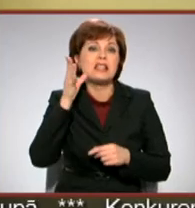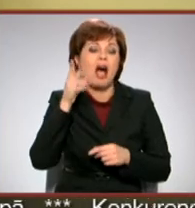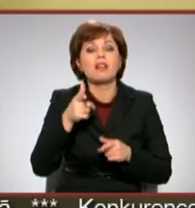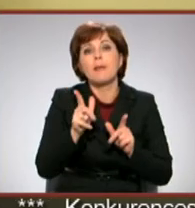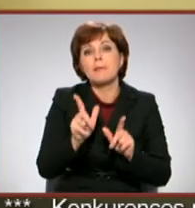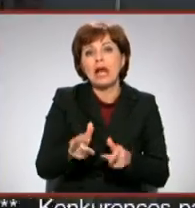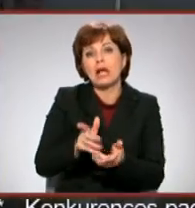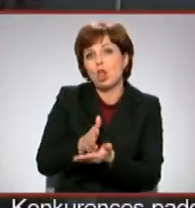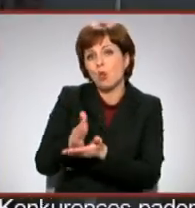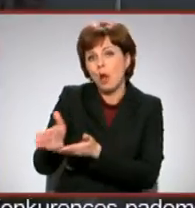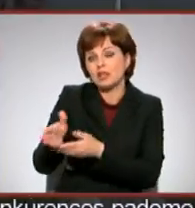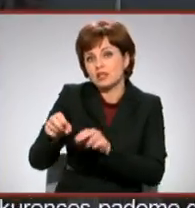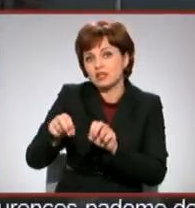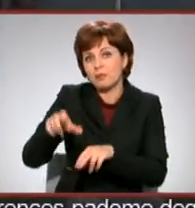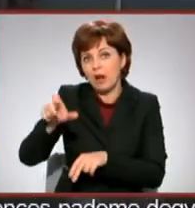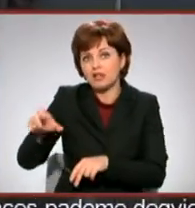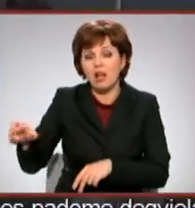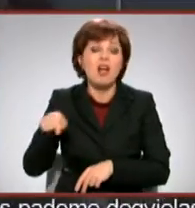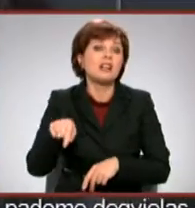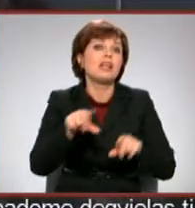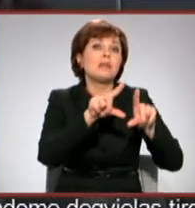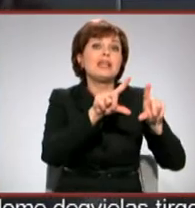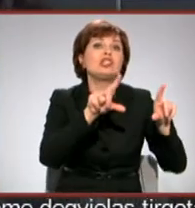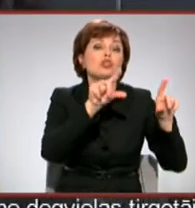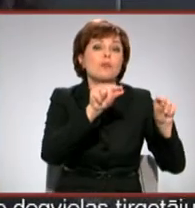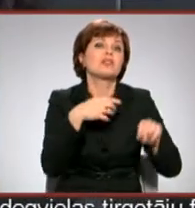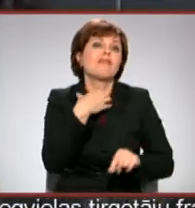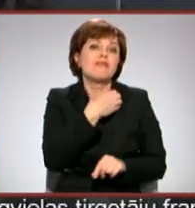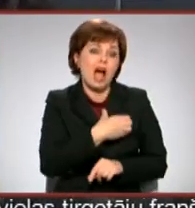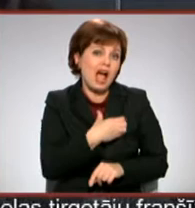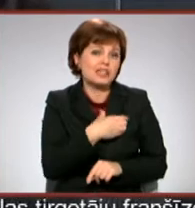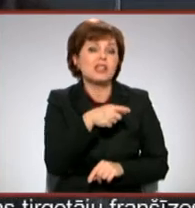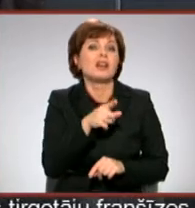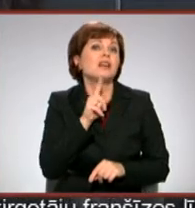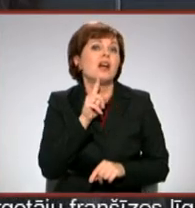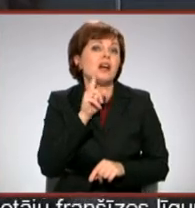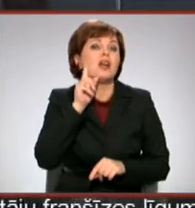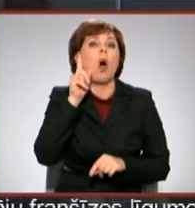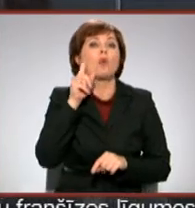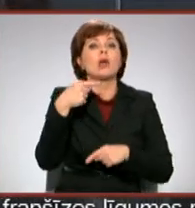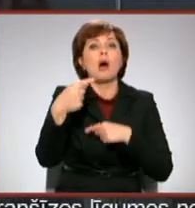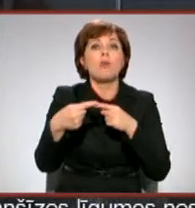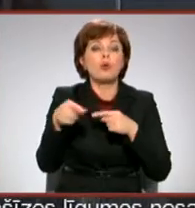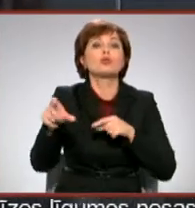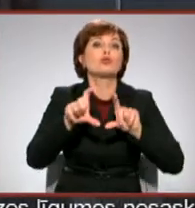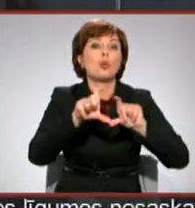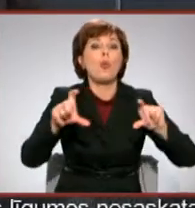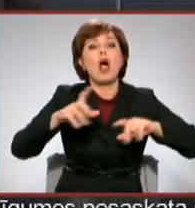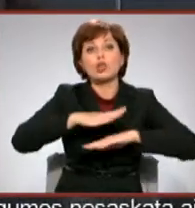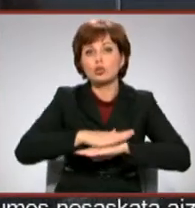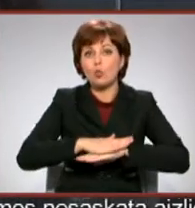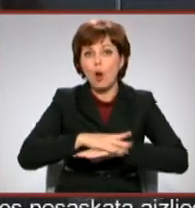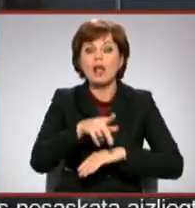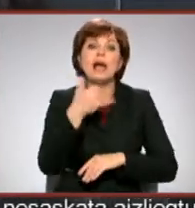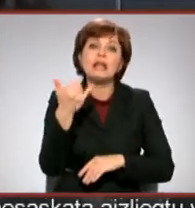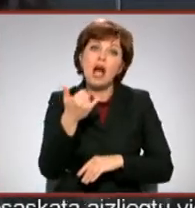speciālisti. Tie institūtiem ir vajadzīga tā jaunā paaudze mums, jo viņi ir skolas solā jāinteresē, lai viņi